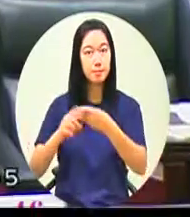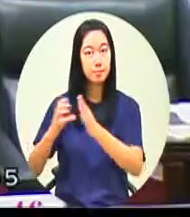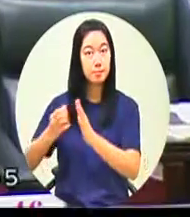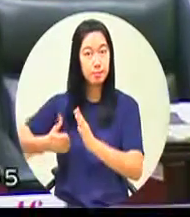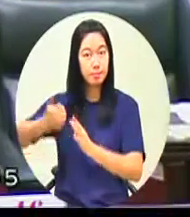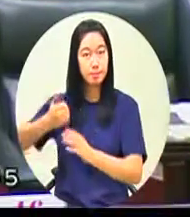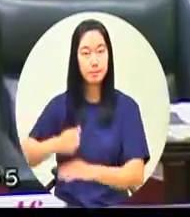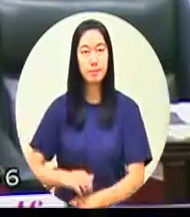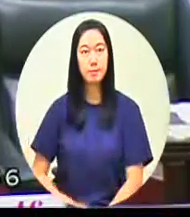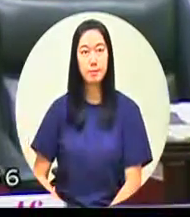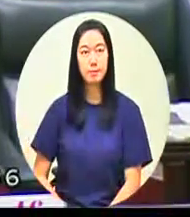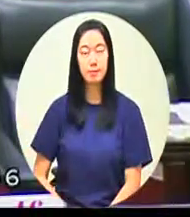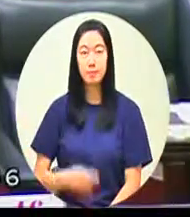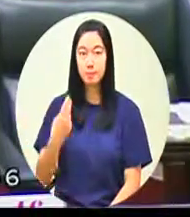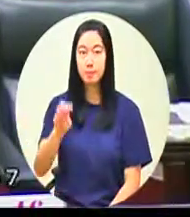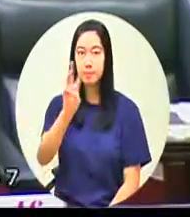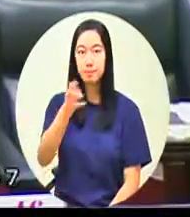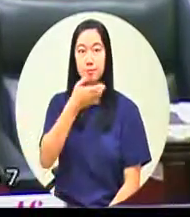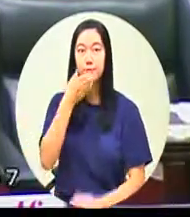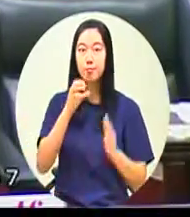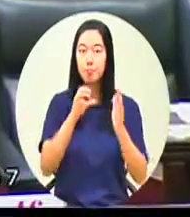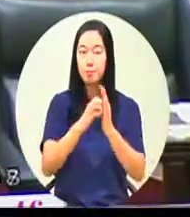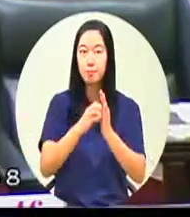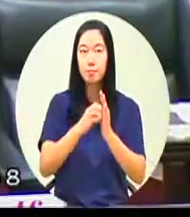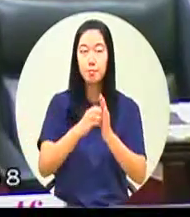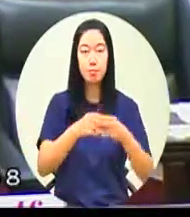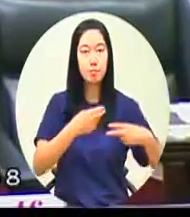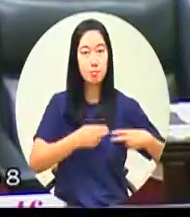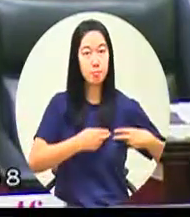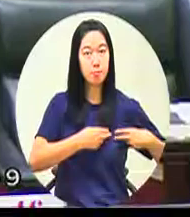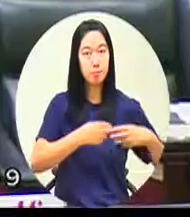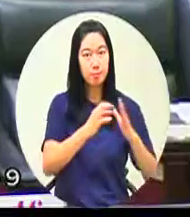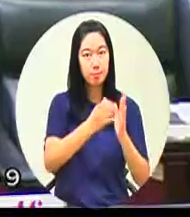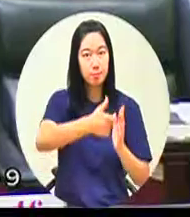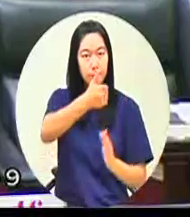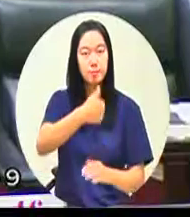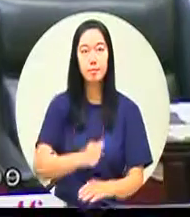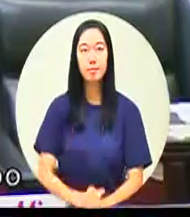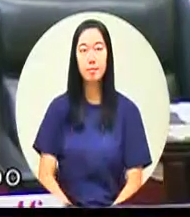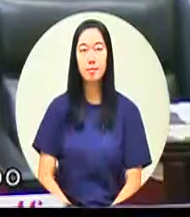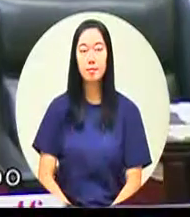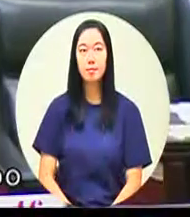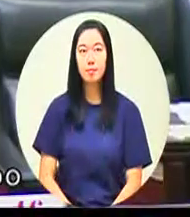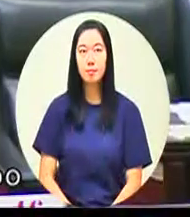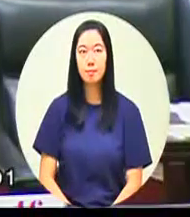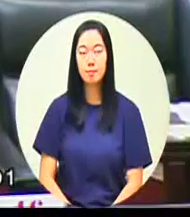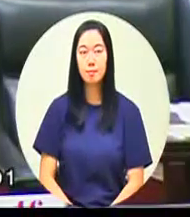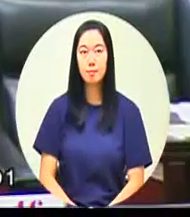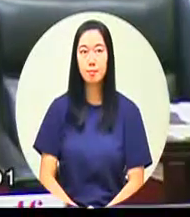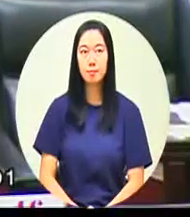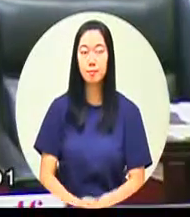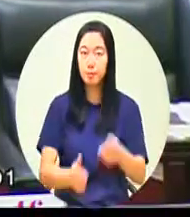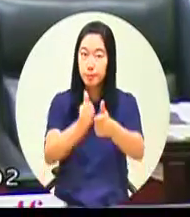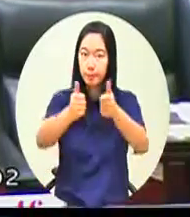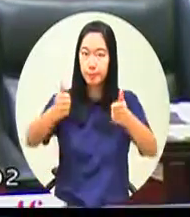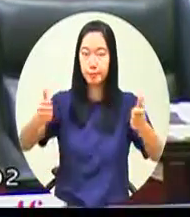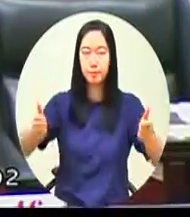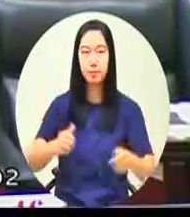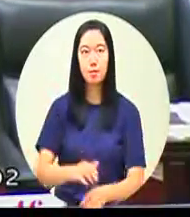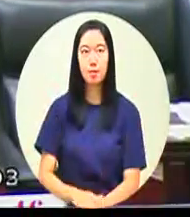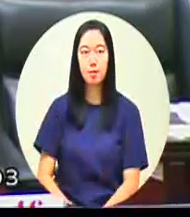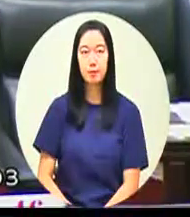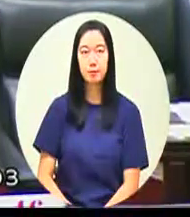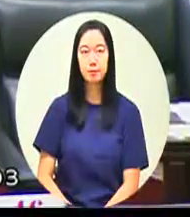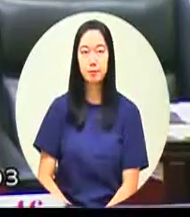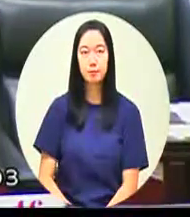啊，另外一个水利局嘛，蔡局长啊，各局处局级级科长啊，咱电